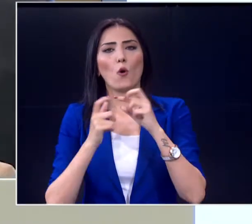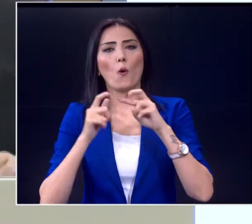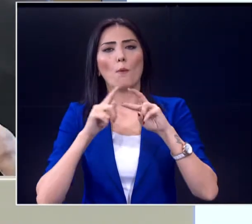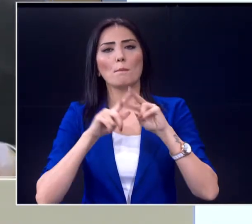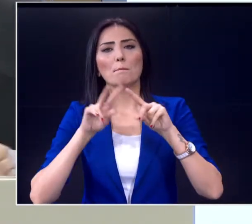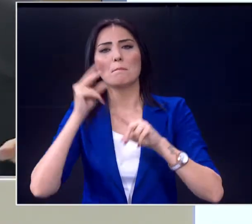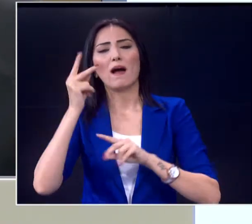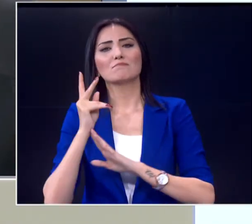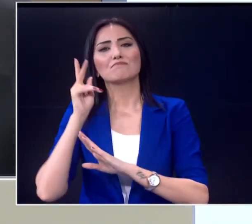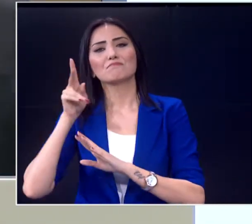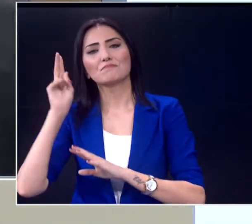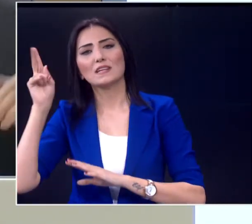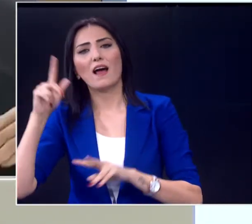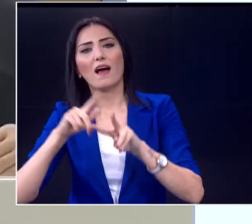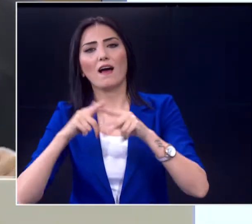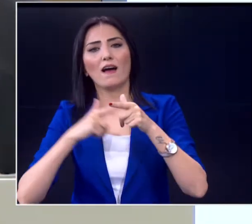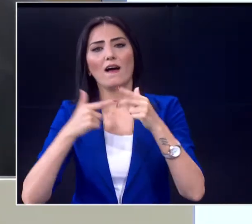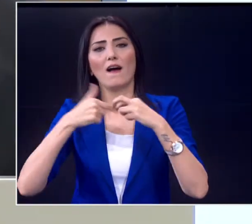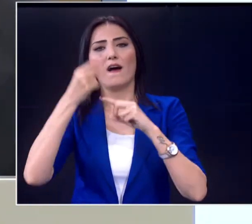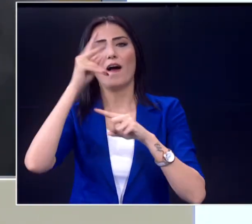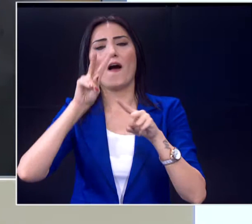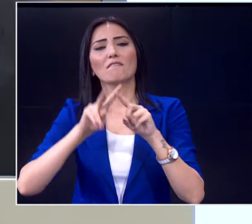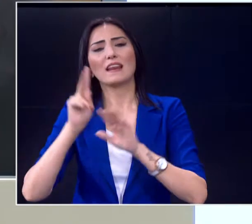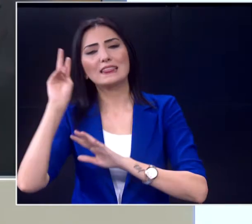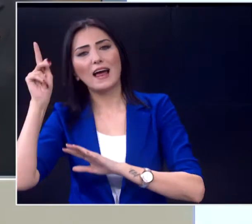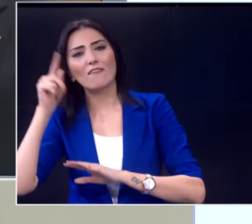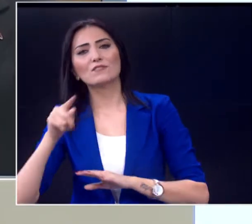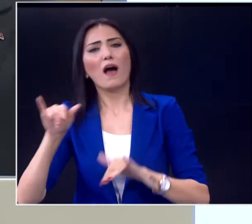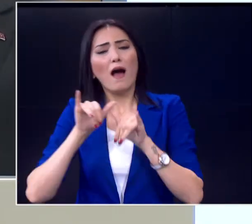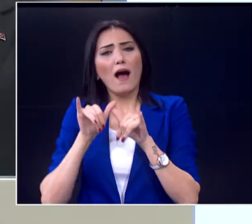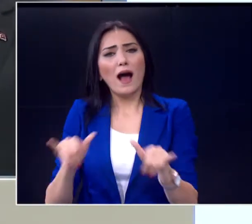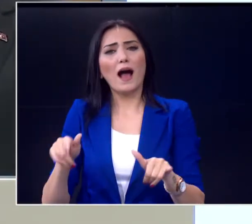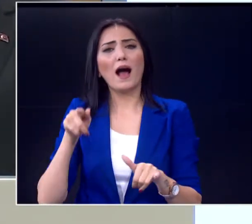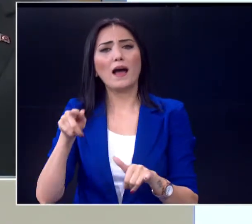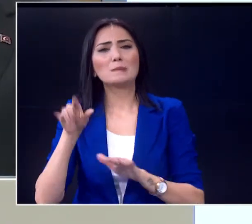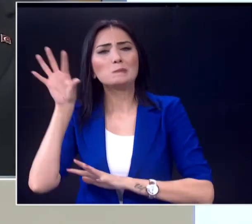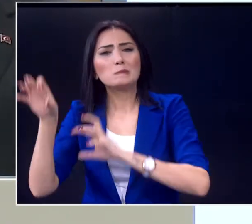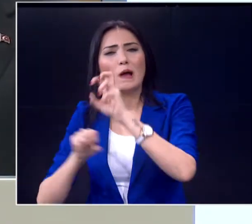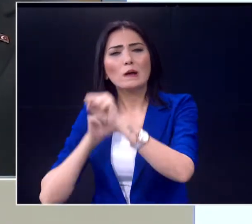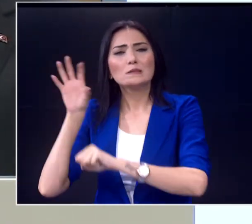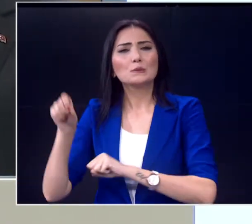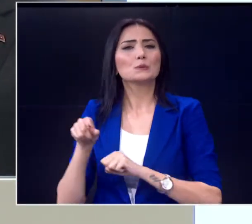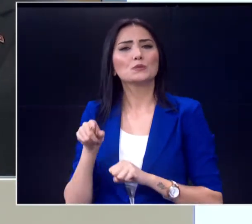tarafından, efendim Afrin tarafından aynı şekilde taciz